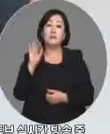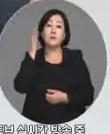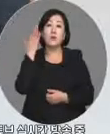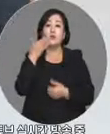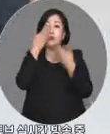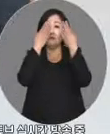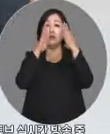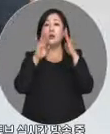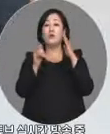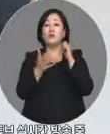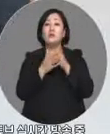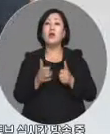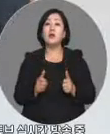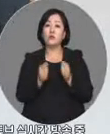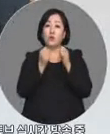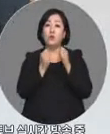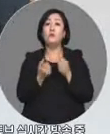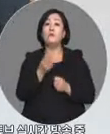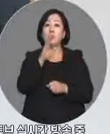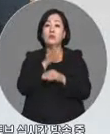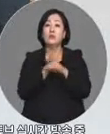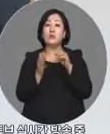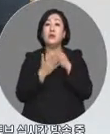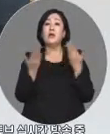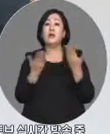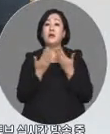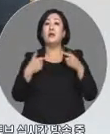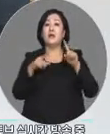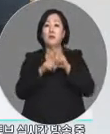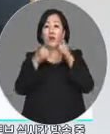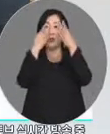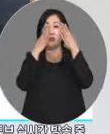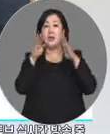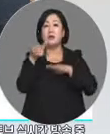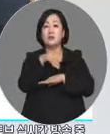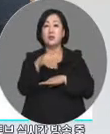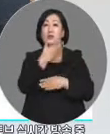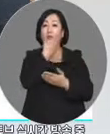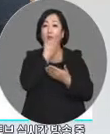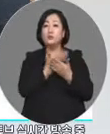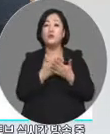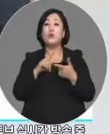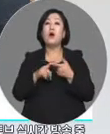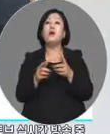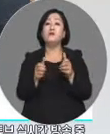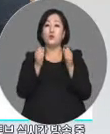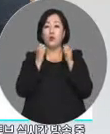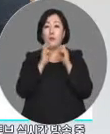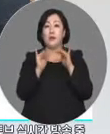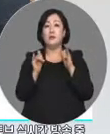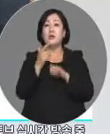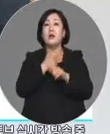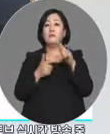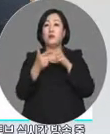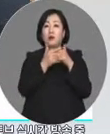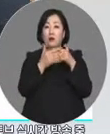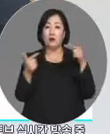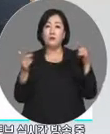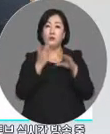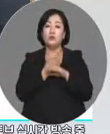요즘 대학 가는 졸업 시즌인데요. 직장과 대학을 함께 다니며 소중한 학위를 받은 사람들이 적지